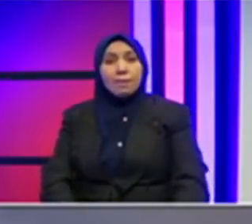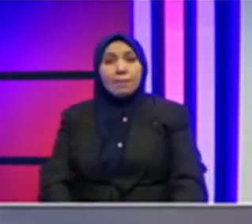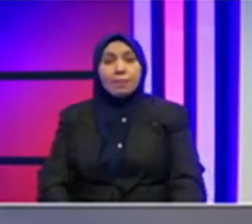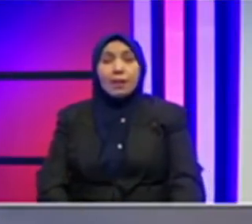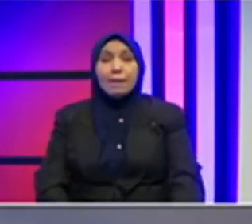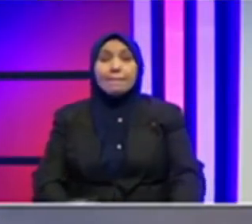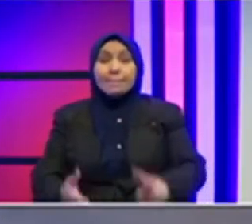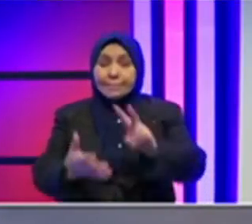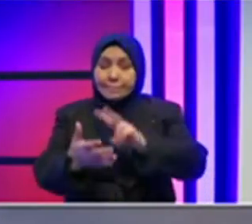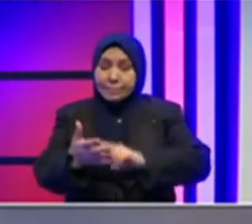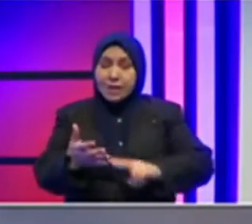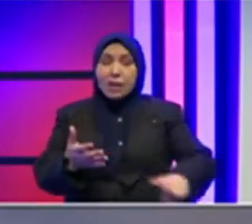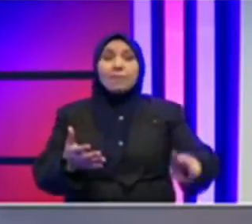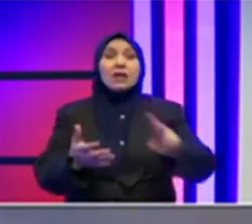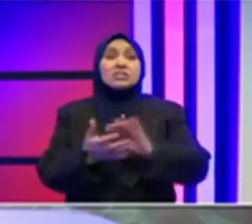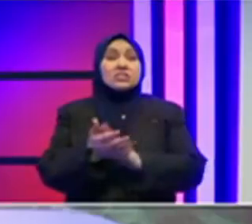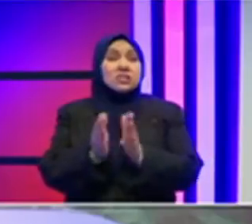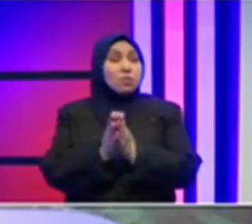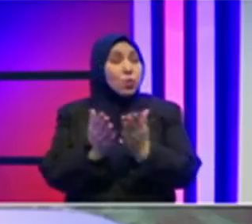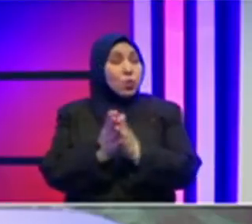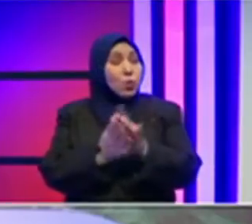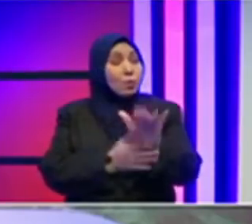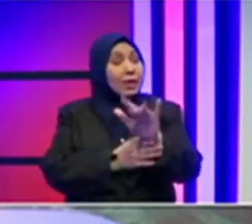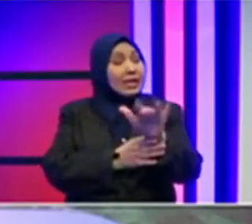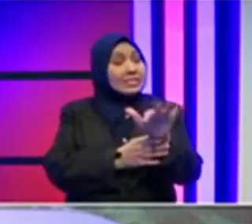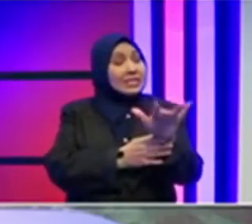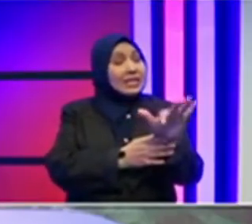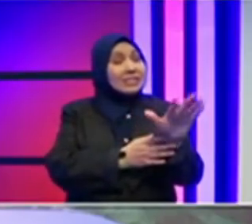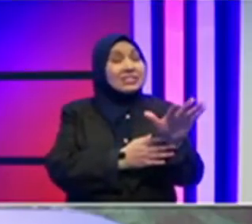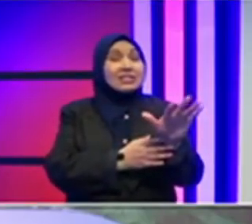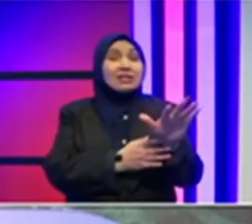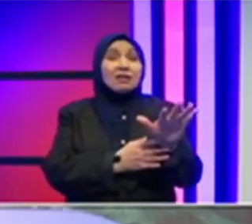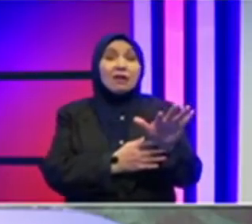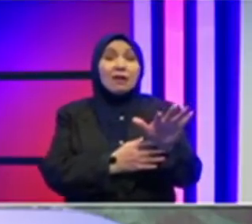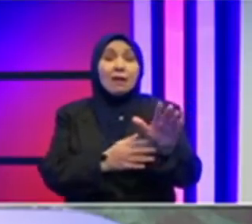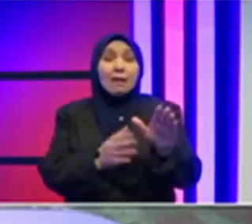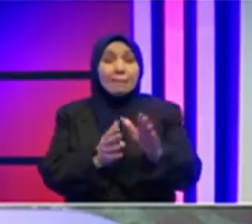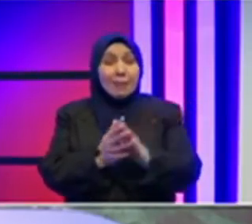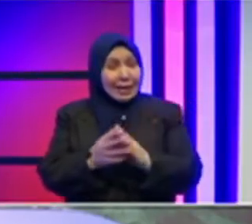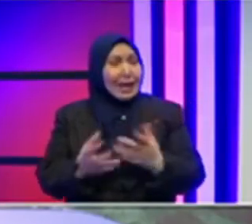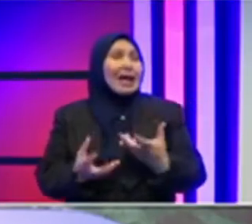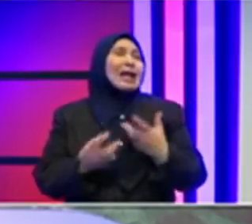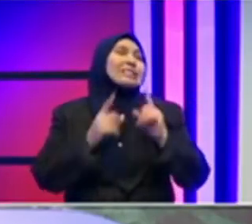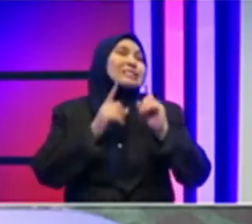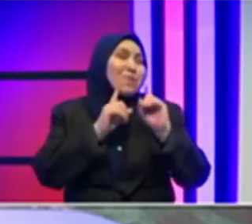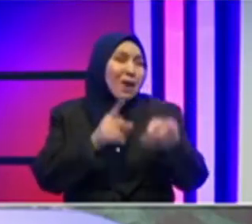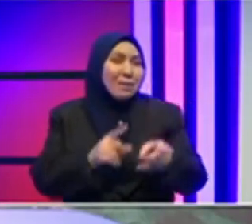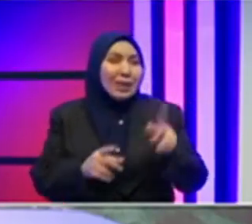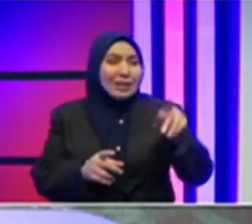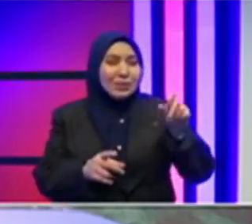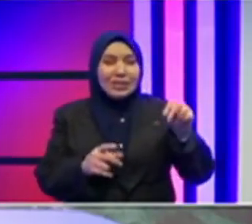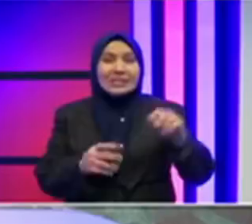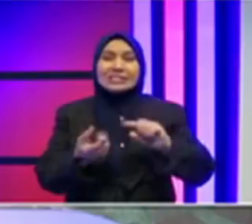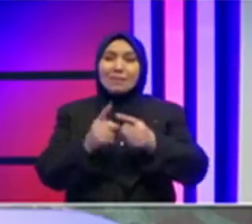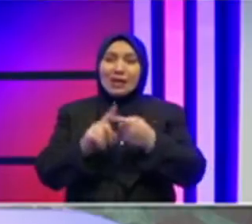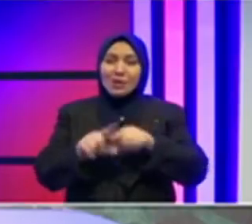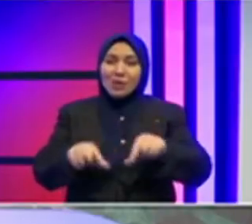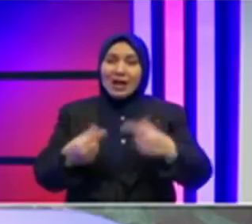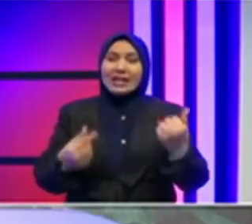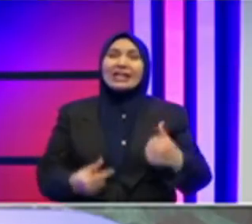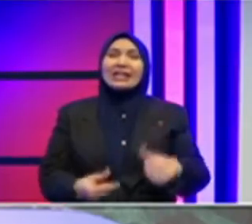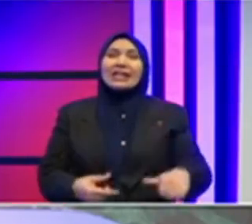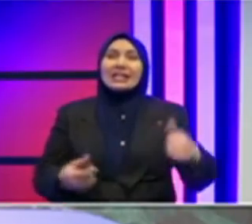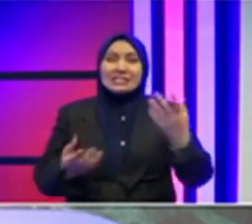Membaca buku mengeja-ngeja, mohon izin saya baca. Silakan Ustaz. Nak juga Allah tuan-tuan dan puan sahabat Al-Quran yang dikasihi Allah Subhanahu taala